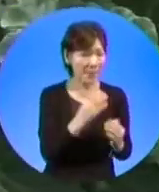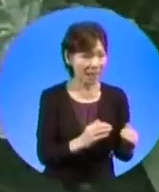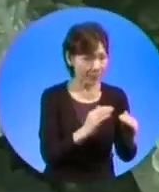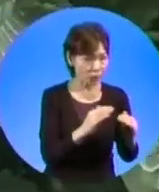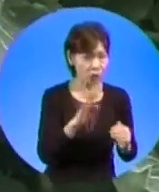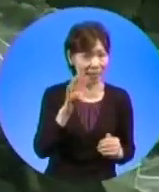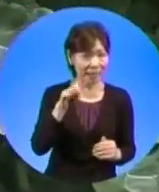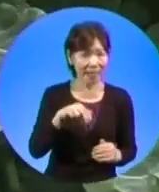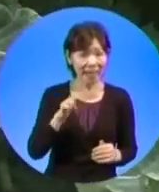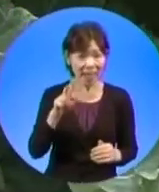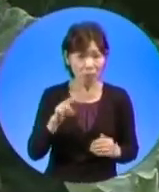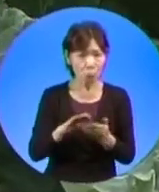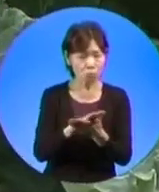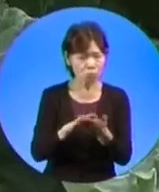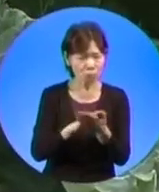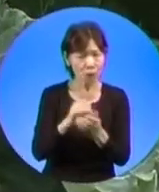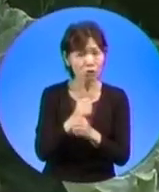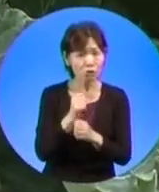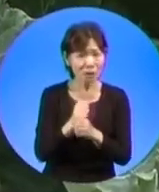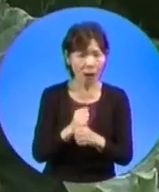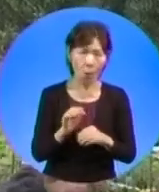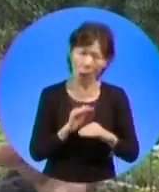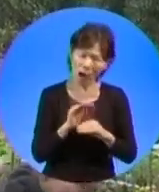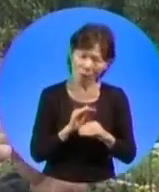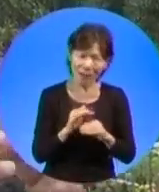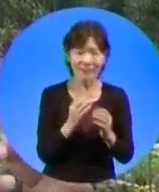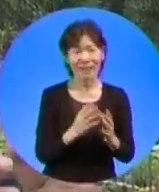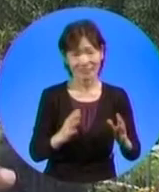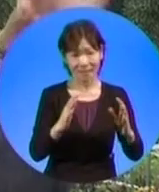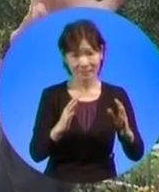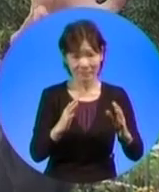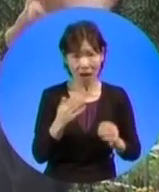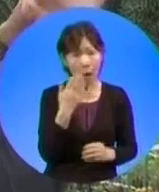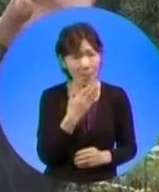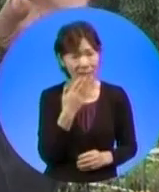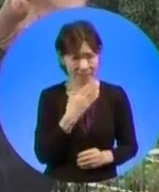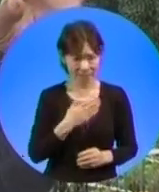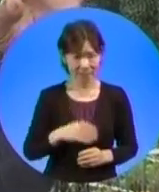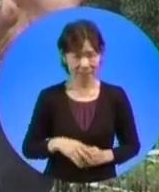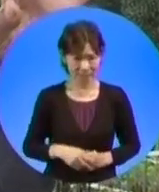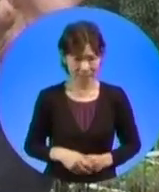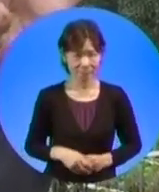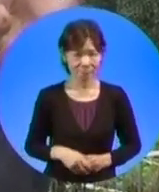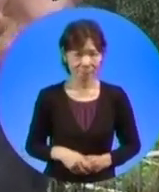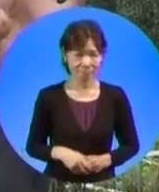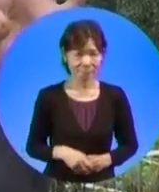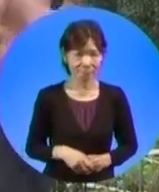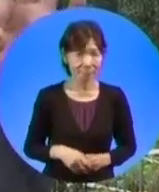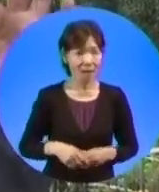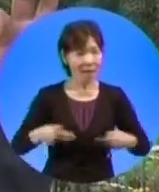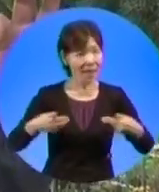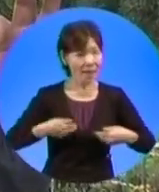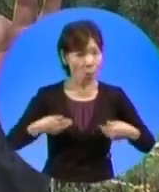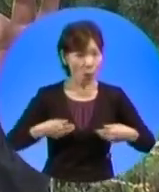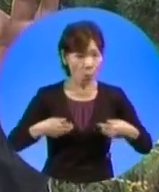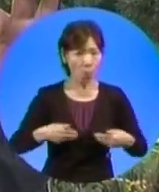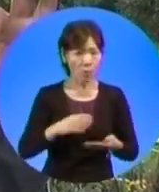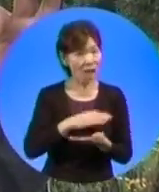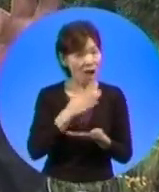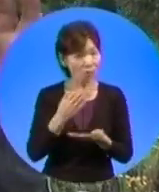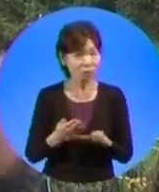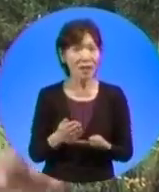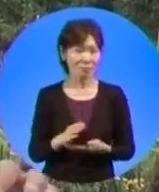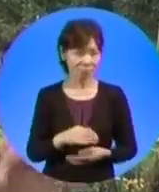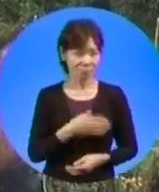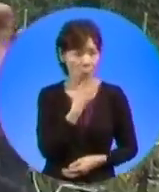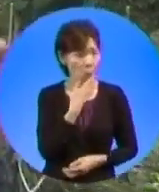東でね、芽キャベツとケール配合したかわいいね、お野菜なんですけども、